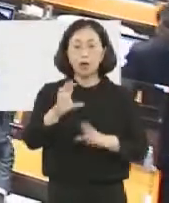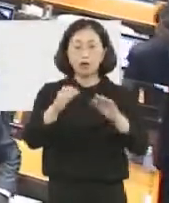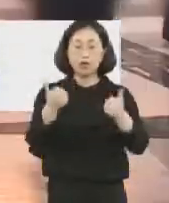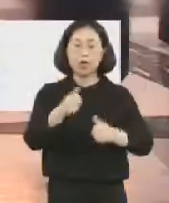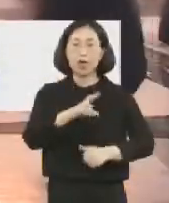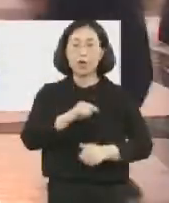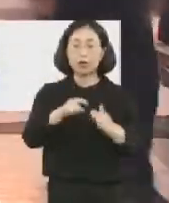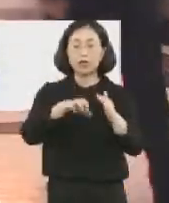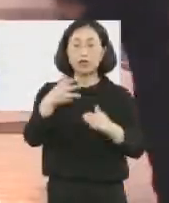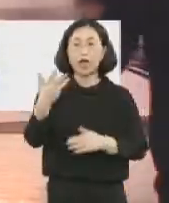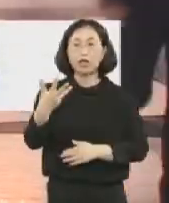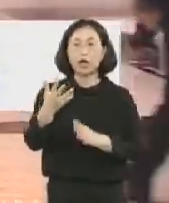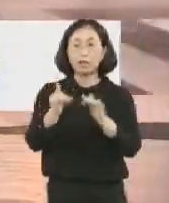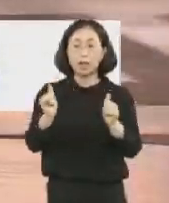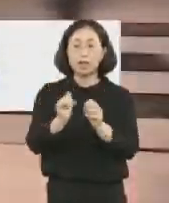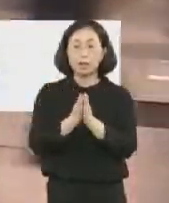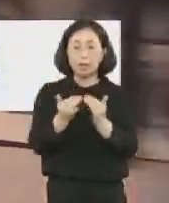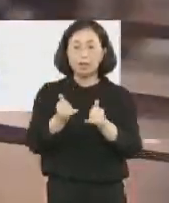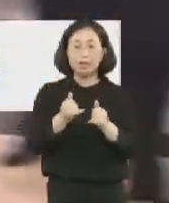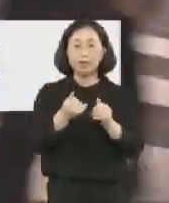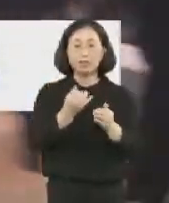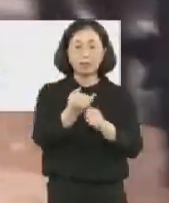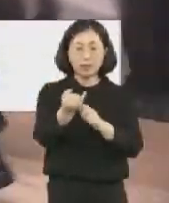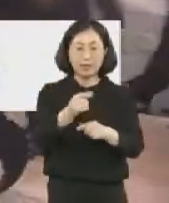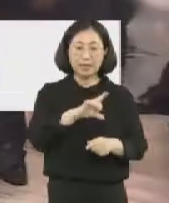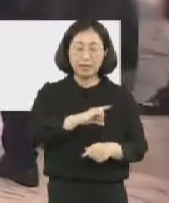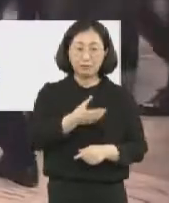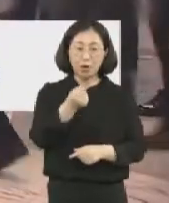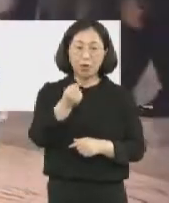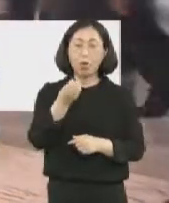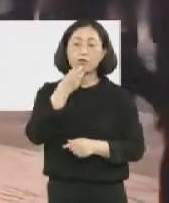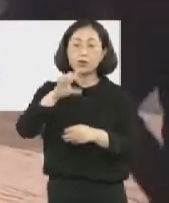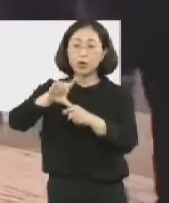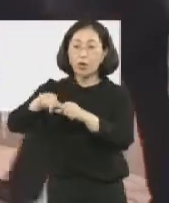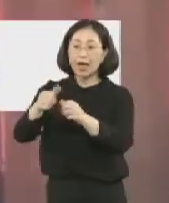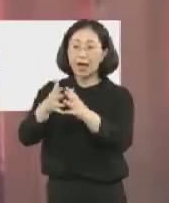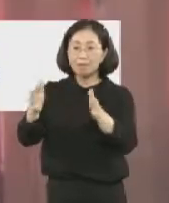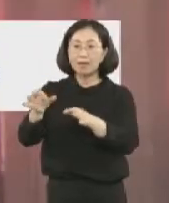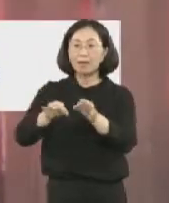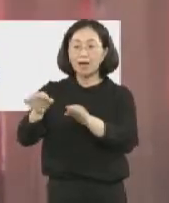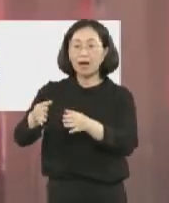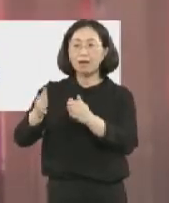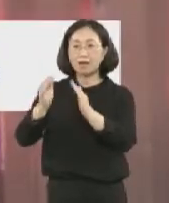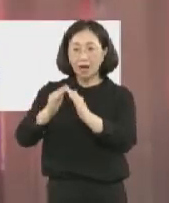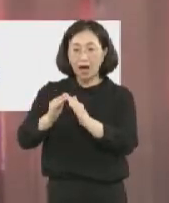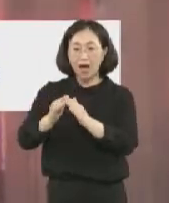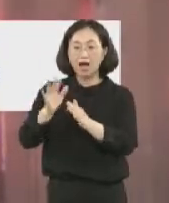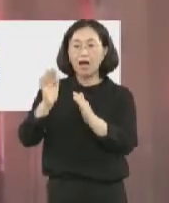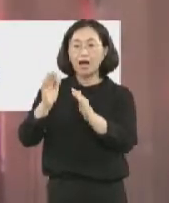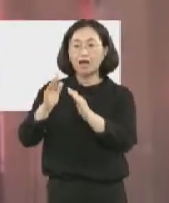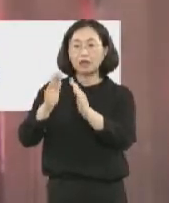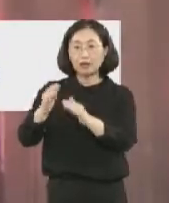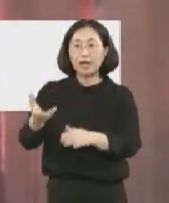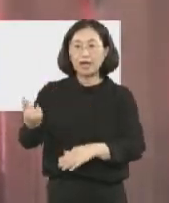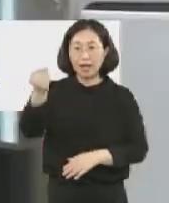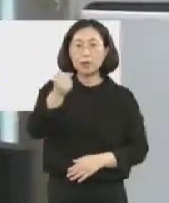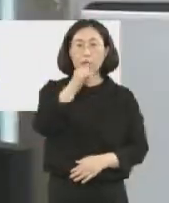중 8명이 본인이나 배우자 명의로 수도권의 아파트나 상가, 주택 등을 가지고